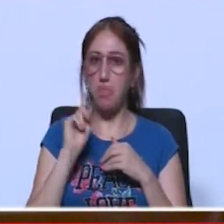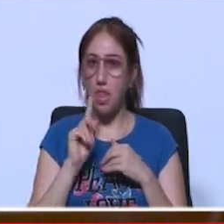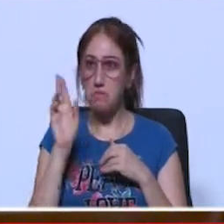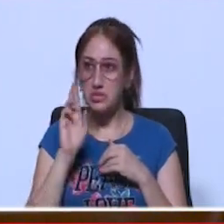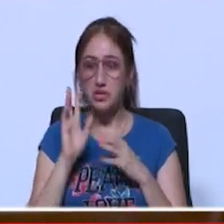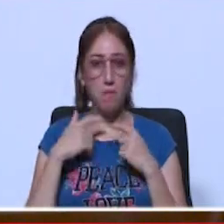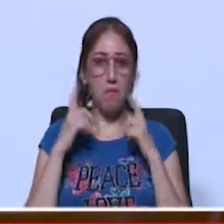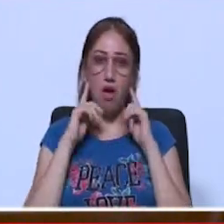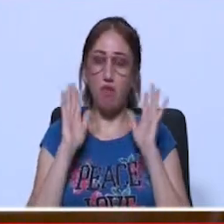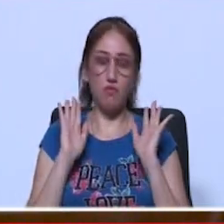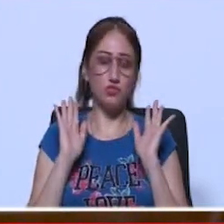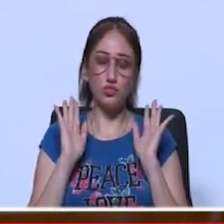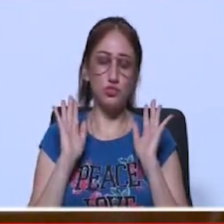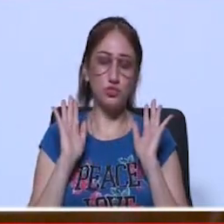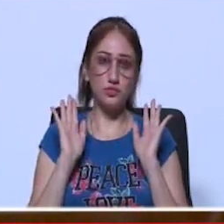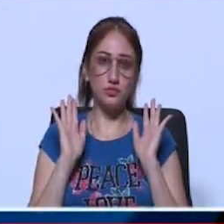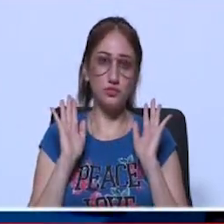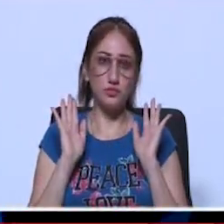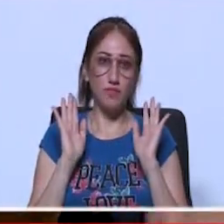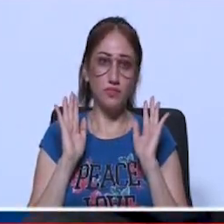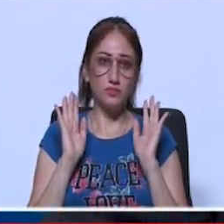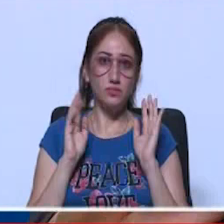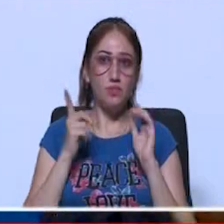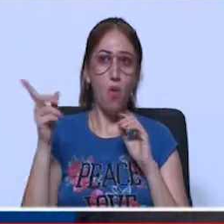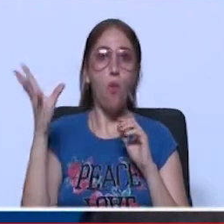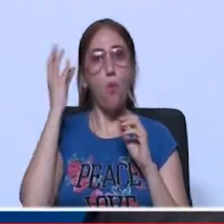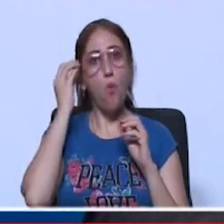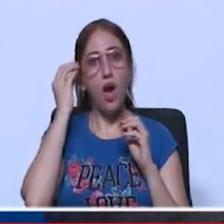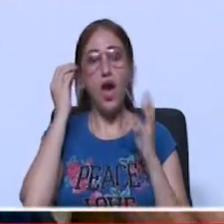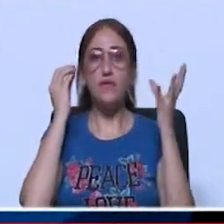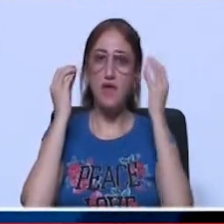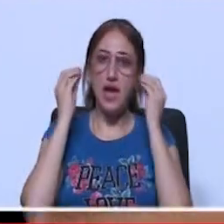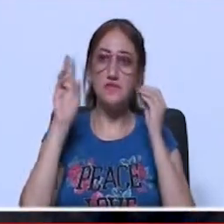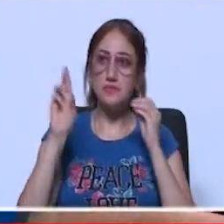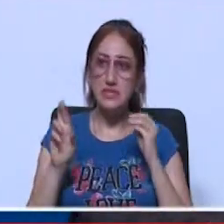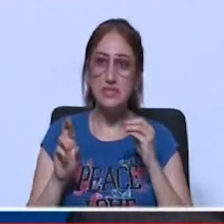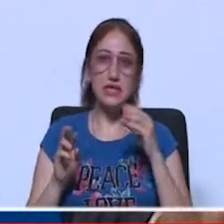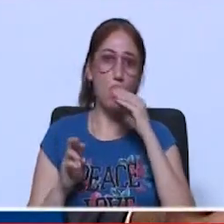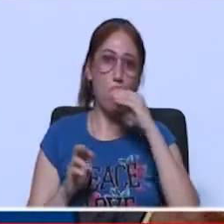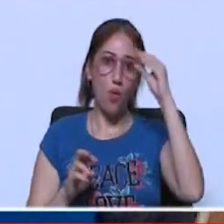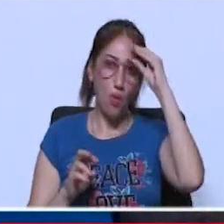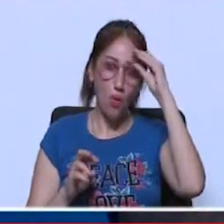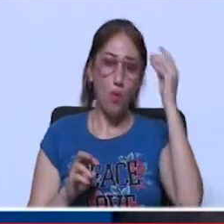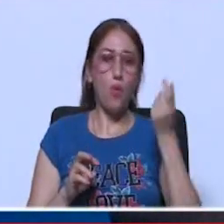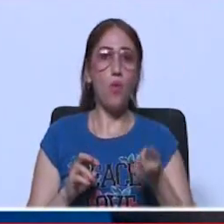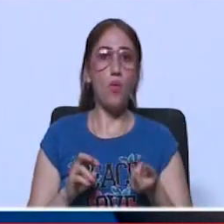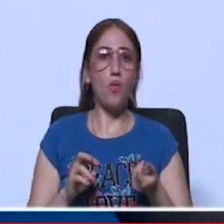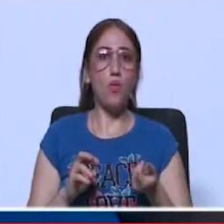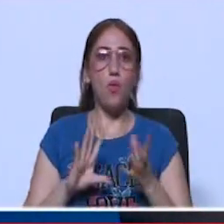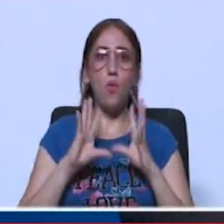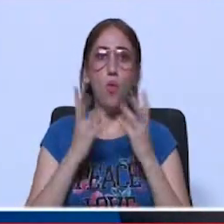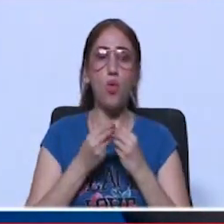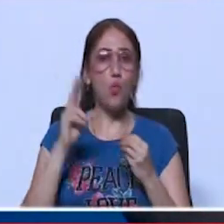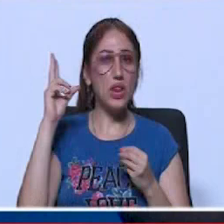بتاع لكن هو عشان ملم بالاسلام وملم بالمسيحيه ولم باليهوديه حتى لما عمل فيلم